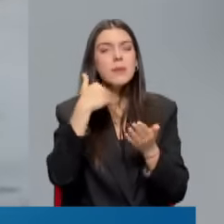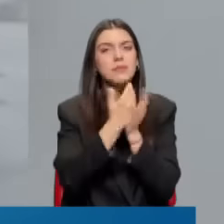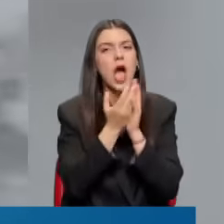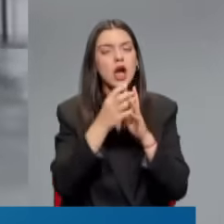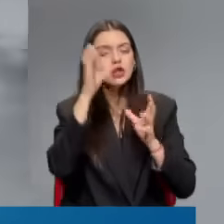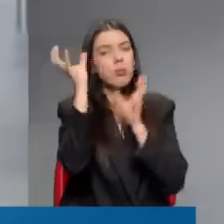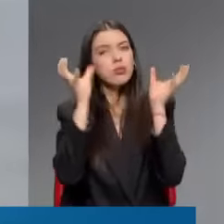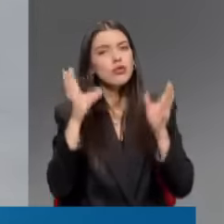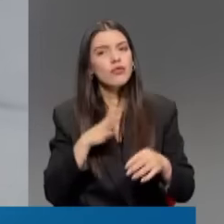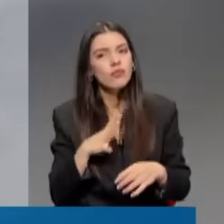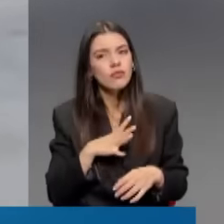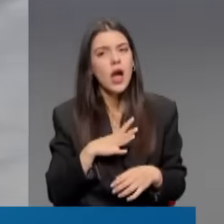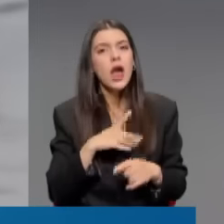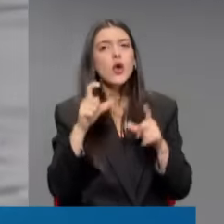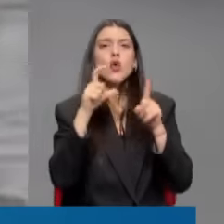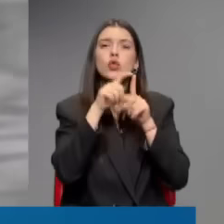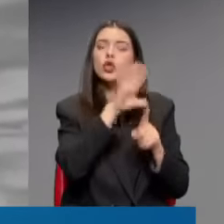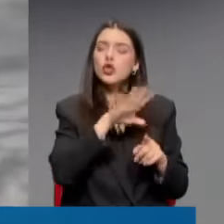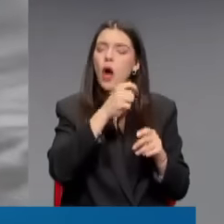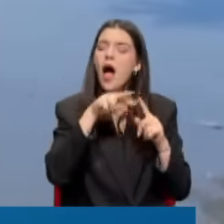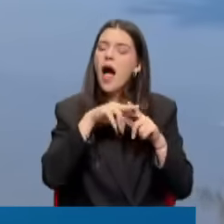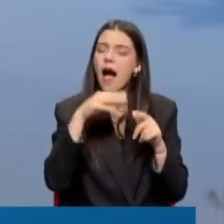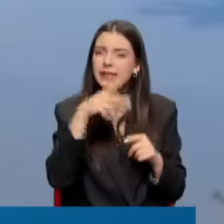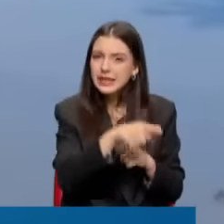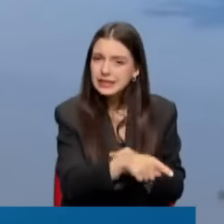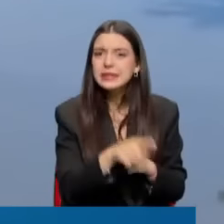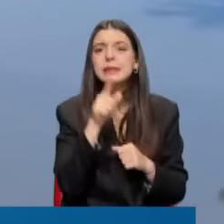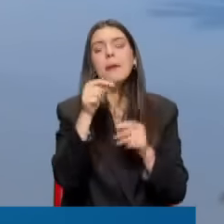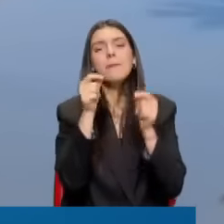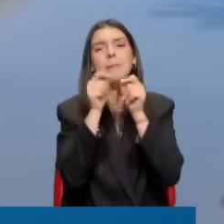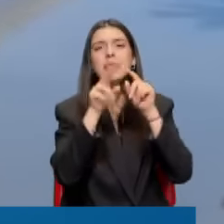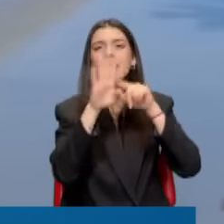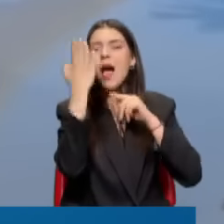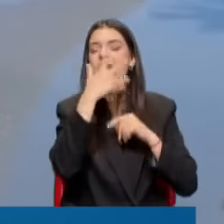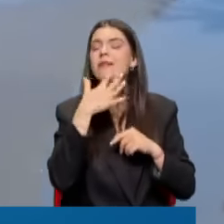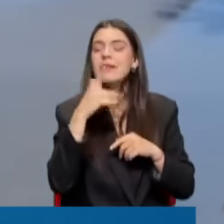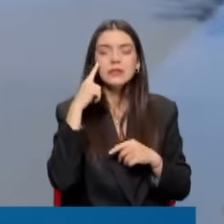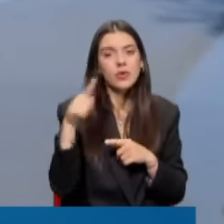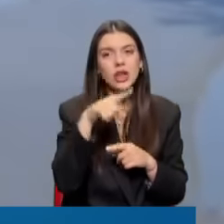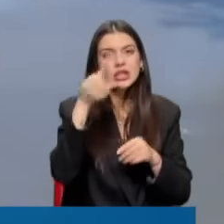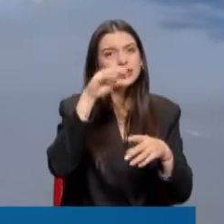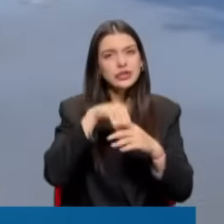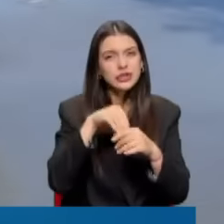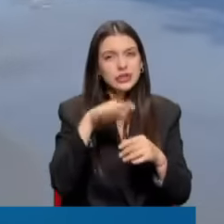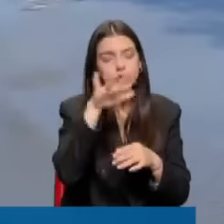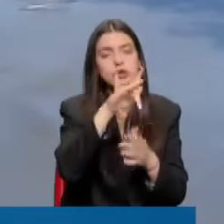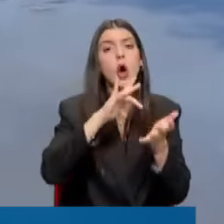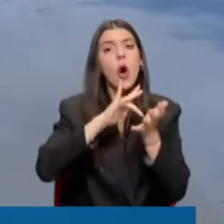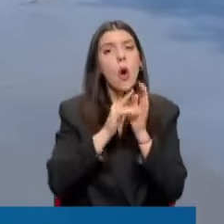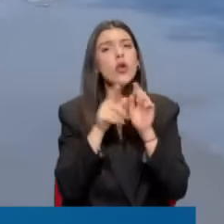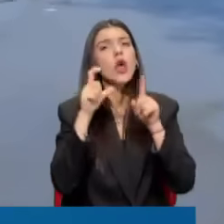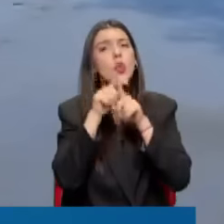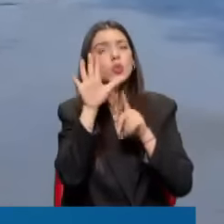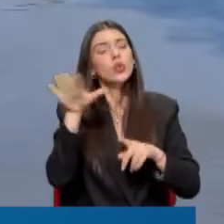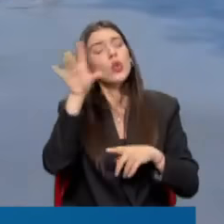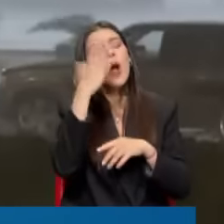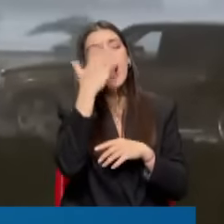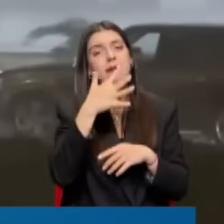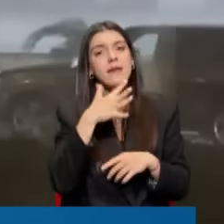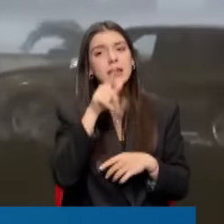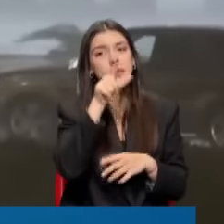çok bulutlu Doğu Akdeniz İç Anadolu'nun doğusu Batı Karadeniz'in iç kesimleri orta ve Doğu Karadeniz Doğu ve